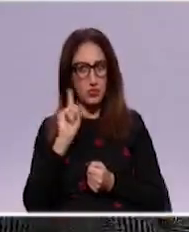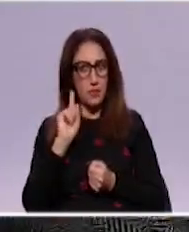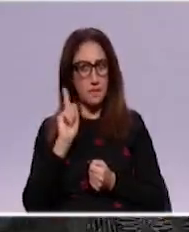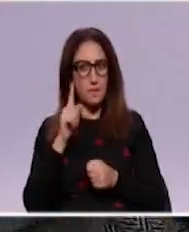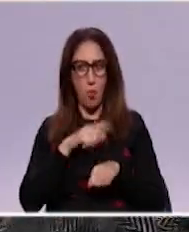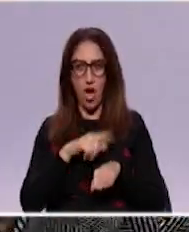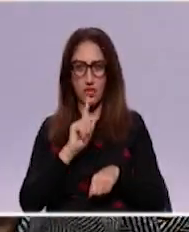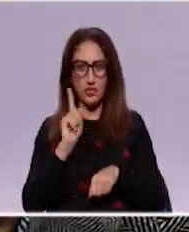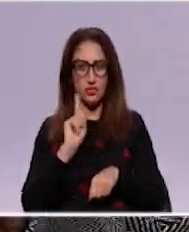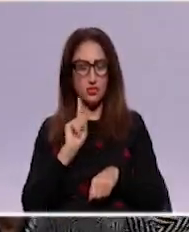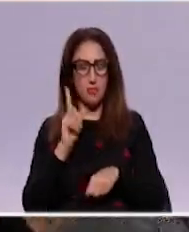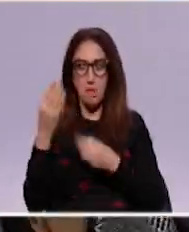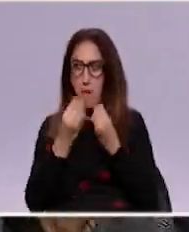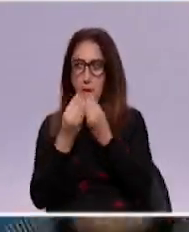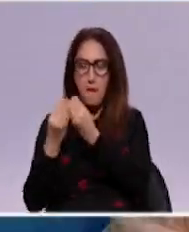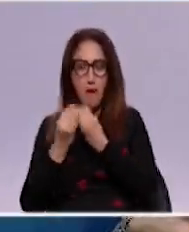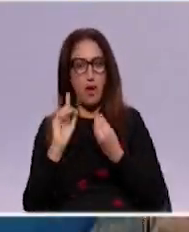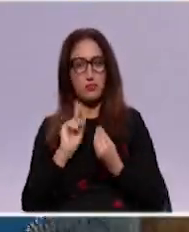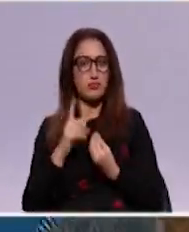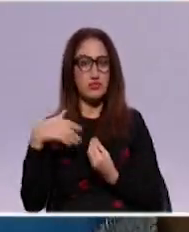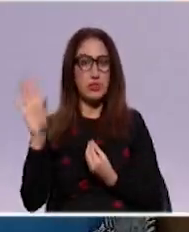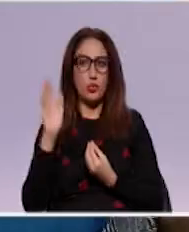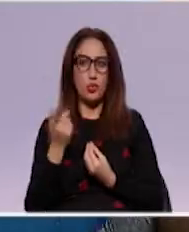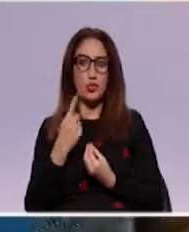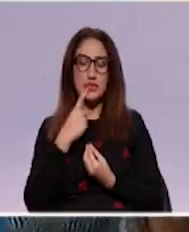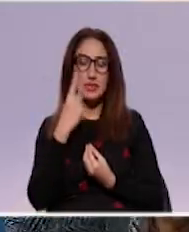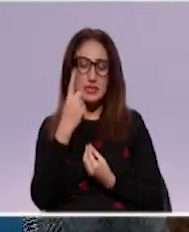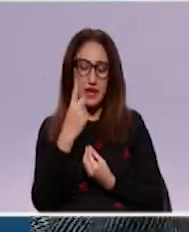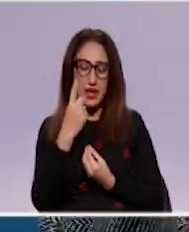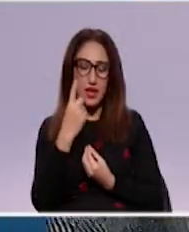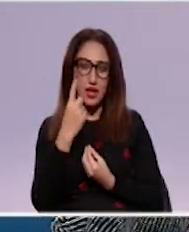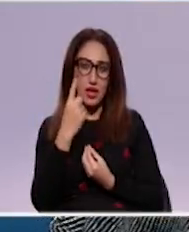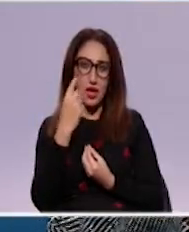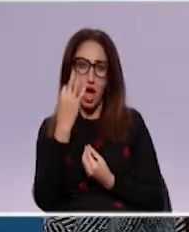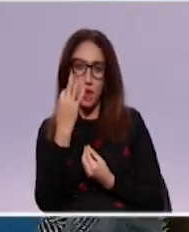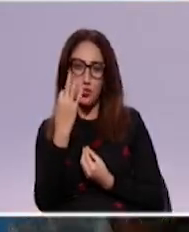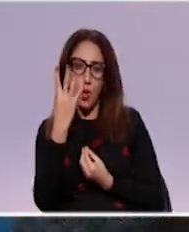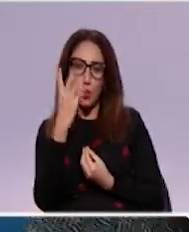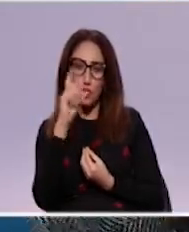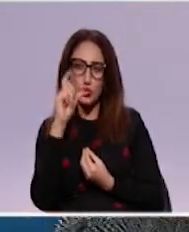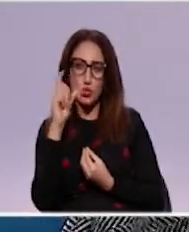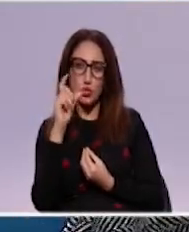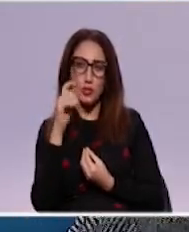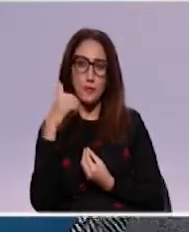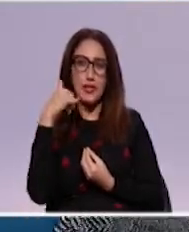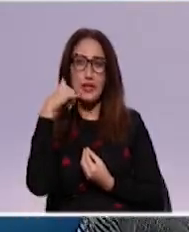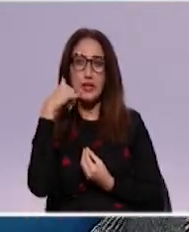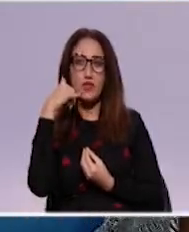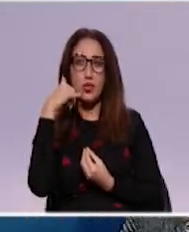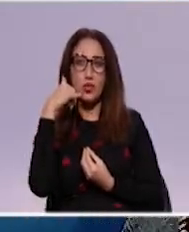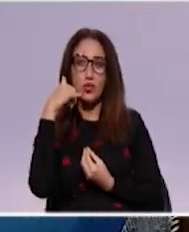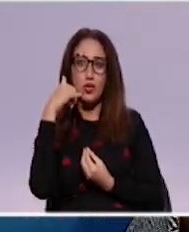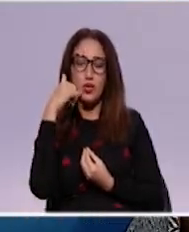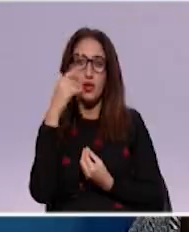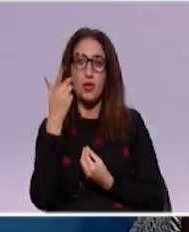معاه. ماشي. سنه وثلاث اربع اشهر تليفون من المنتج، قال لي عارف انا